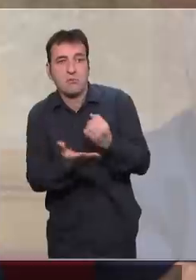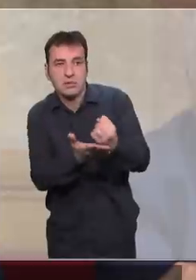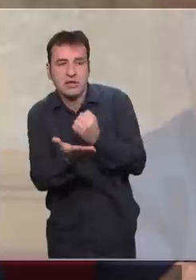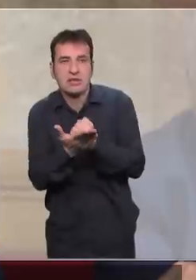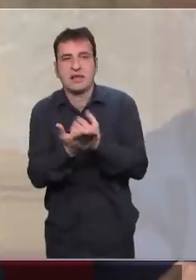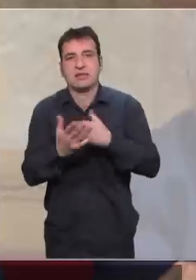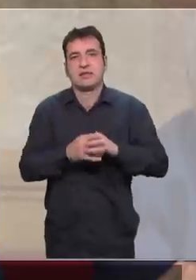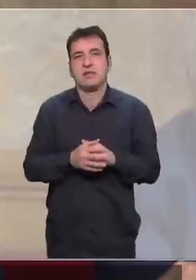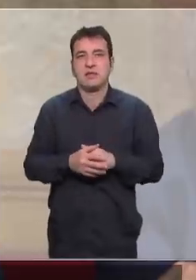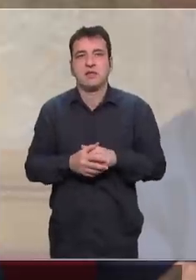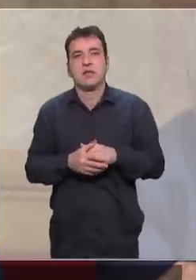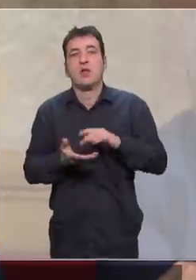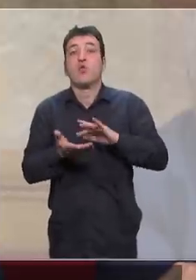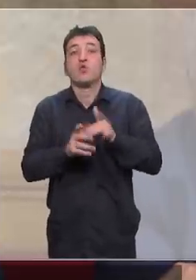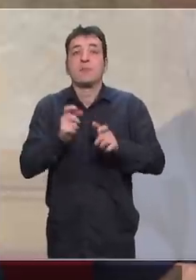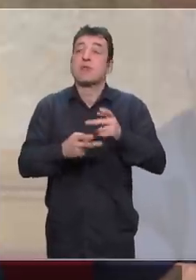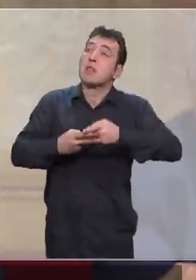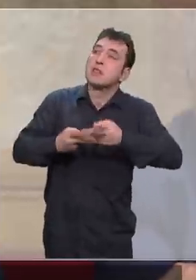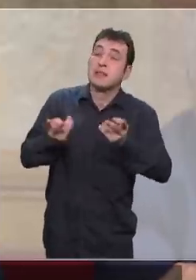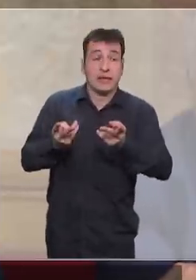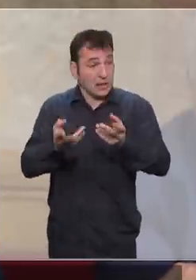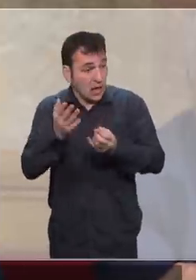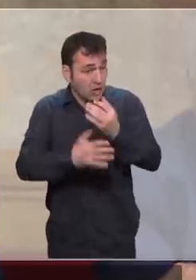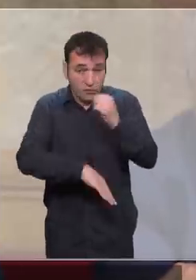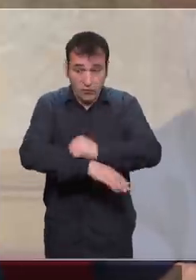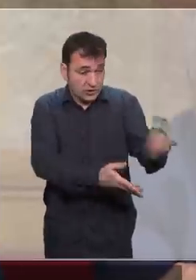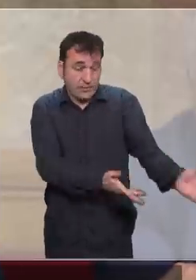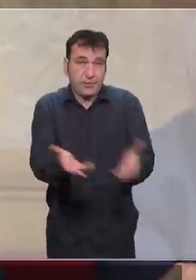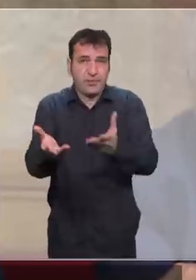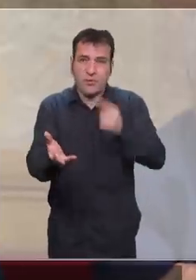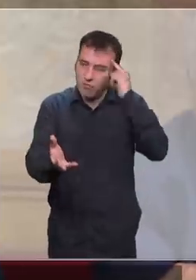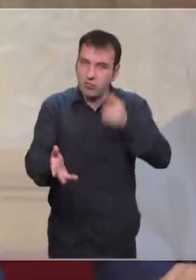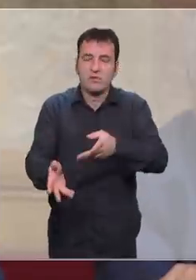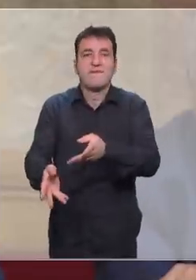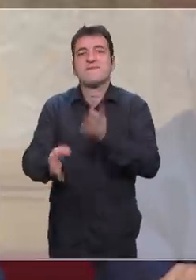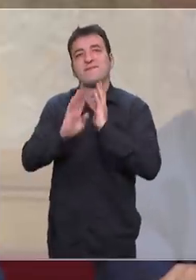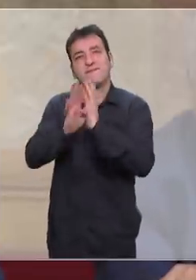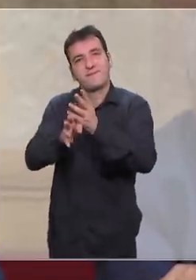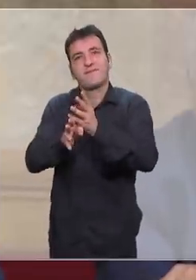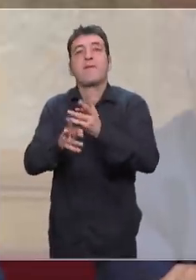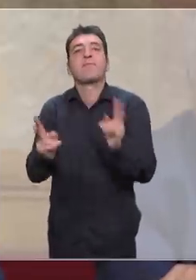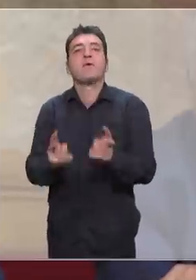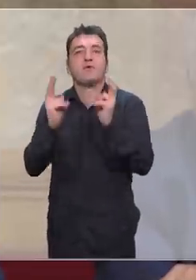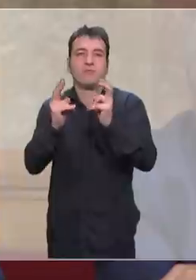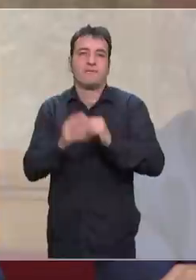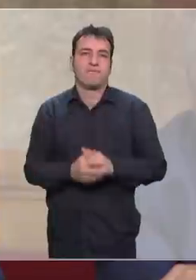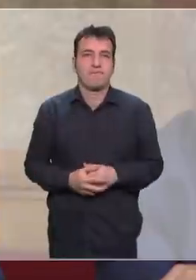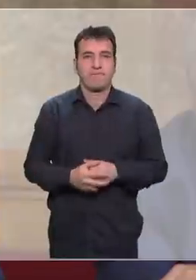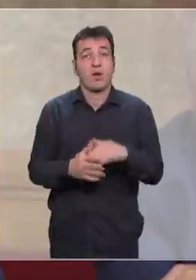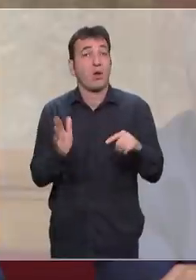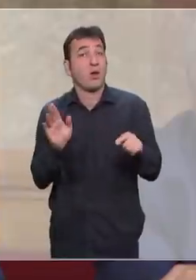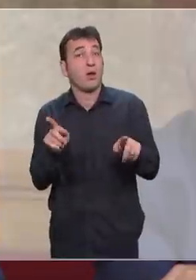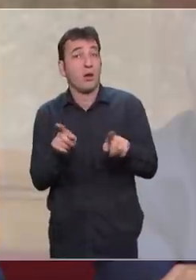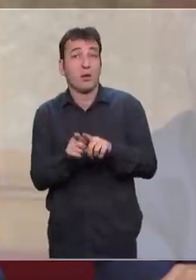au maximum les déclarants vers ce nouveau guichet pour augmenter les flux réels. Nous avons prévu, comme tout nouveau service